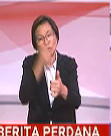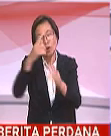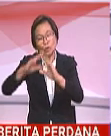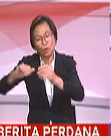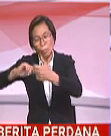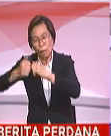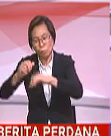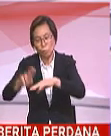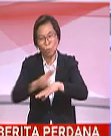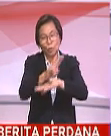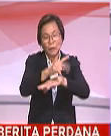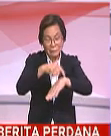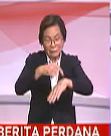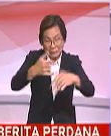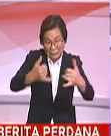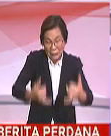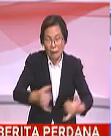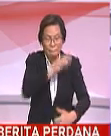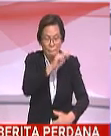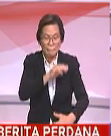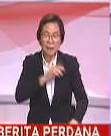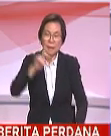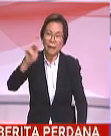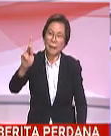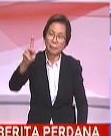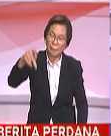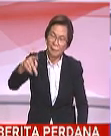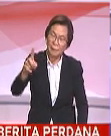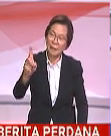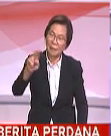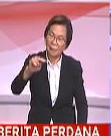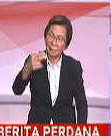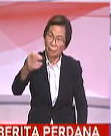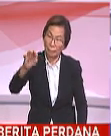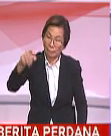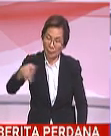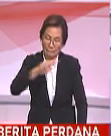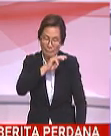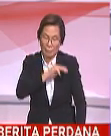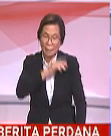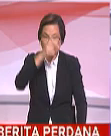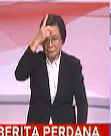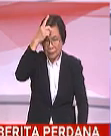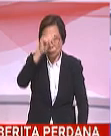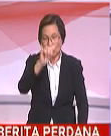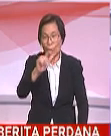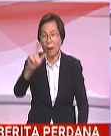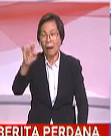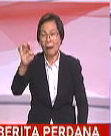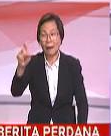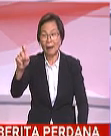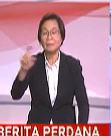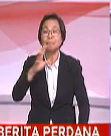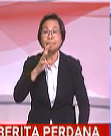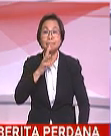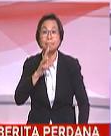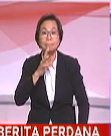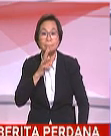isu kepenggunaan semasa, Menteri Perdagangan Dalam Negeri dan Hal Ehwal Pengguna Datuk Seri Alexander Natalinghi